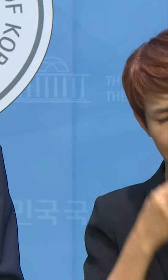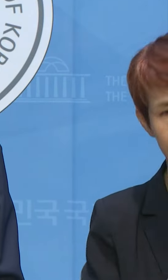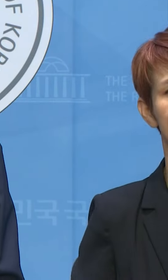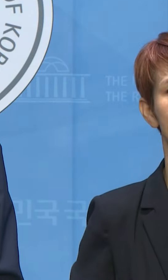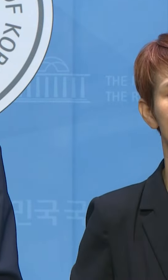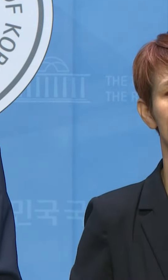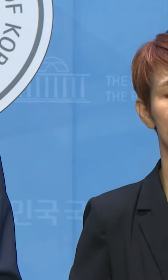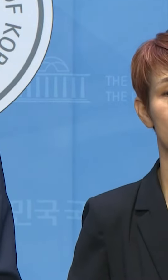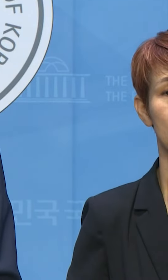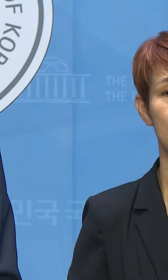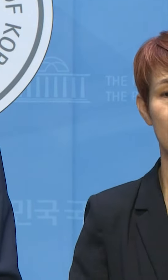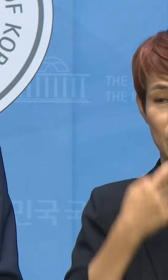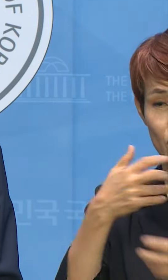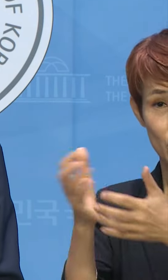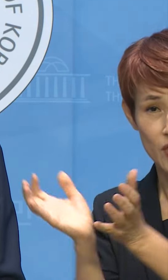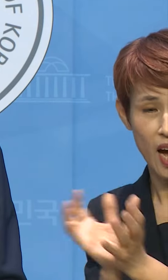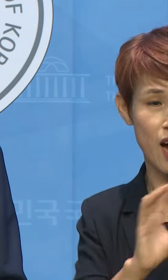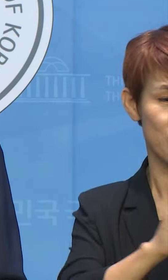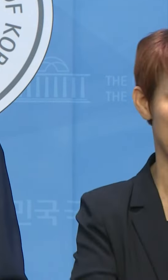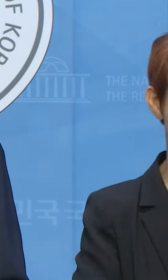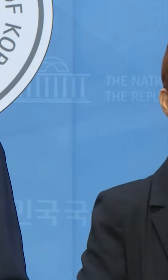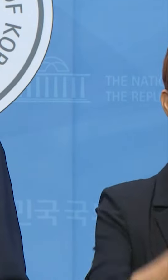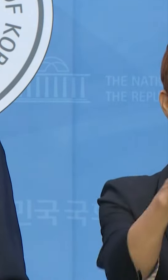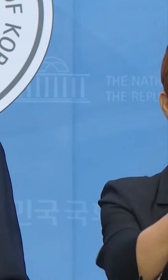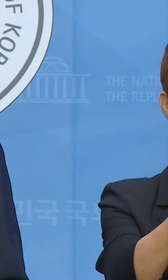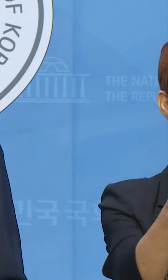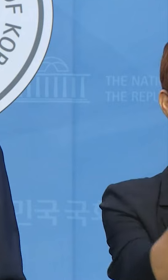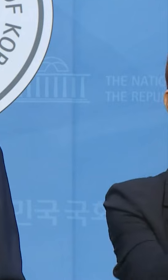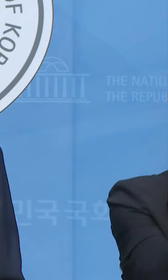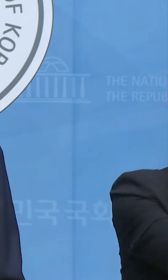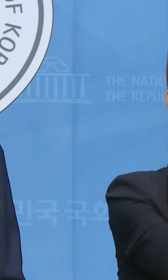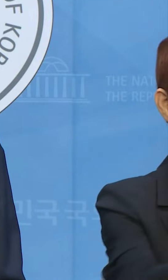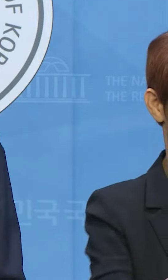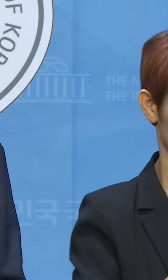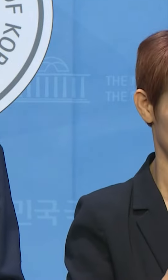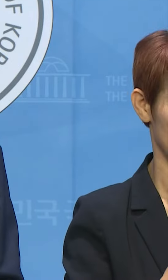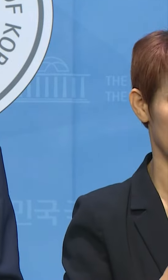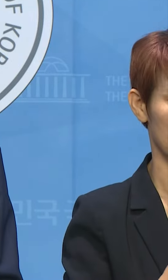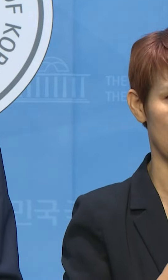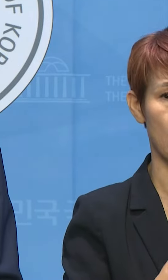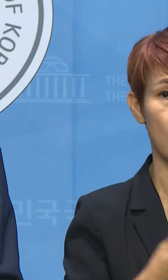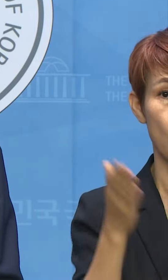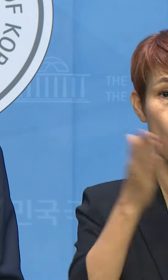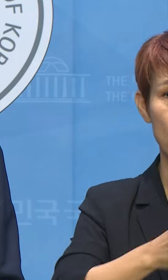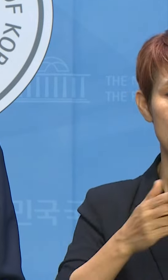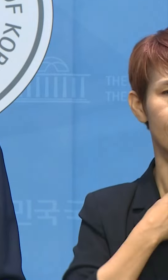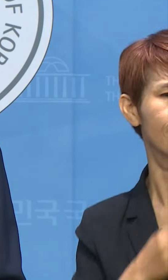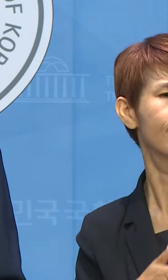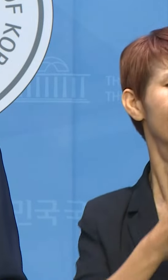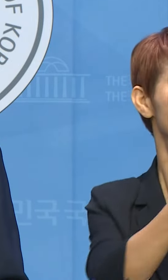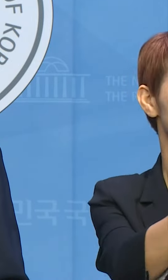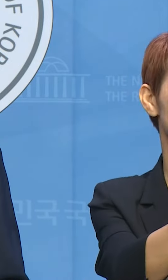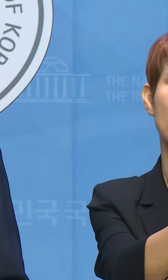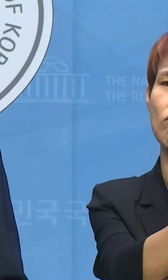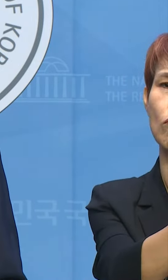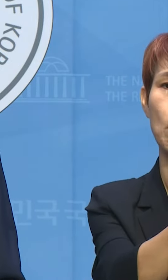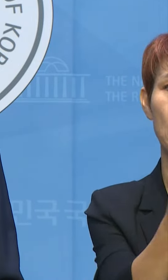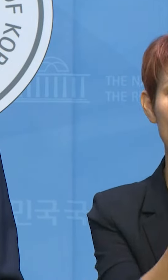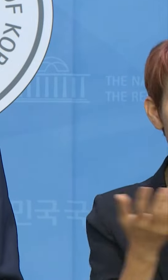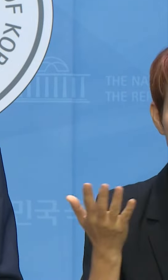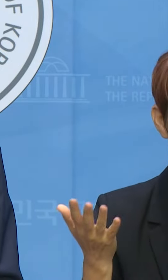있습니다 민주당과 국민의 힘이 협의한 사항을 전달받을뿐 공식적으로 저희 목소리를 반영할